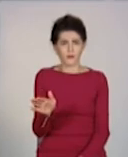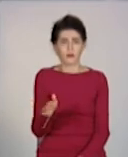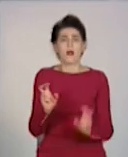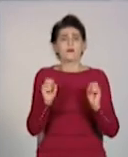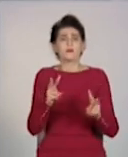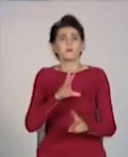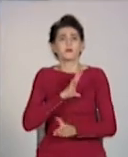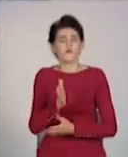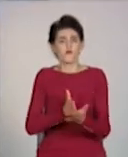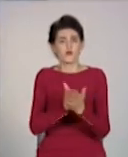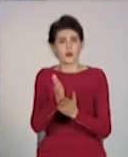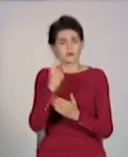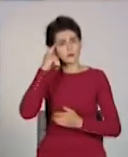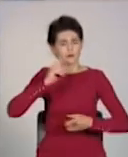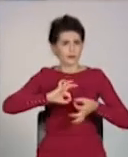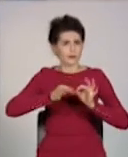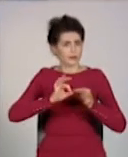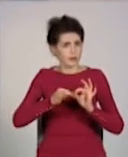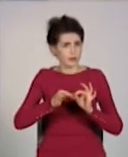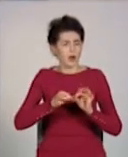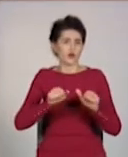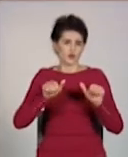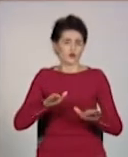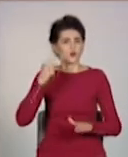ситуації, чиновники думають. Мы будем решать этот вопрос.